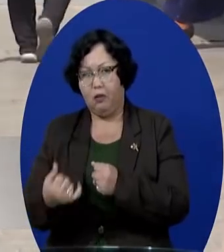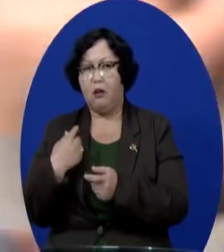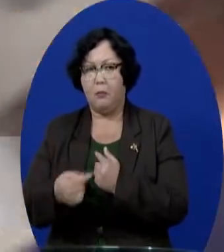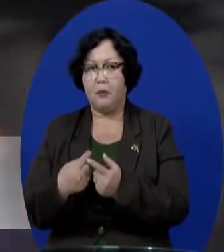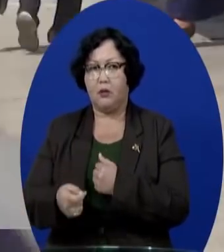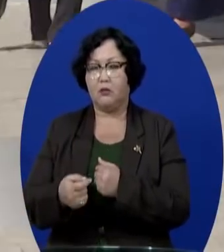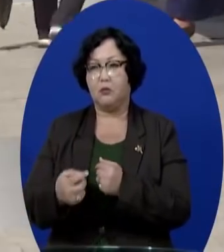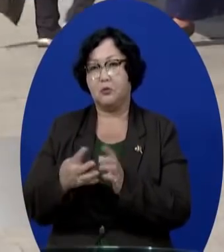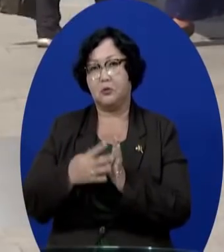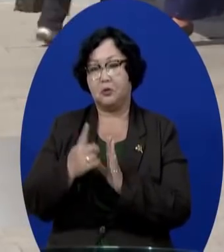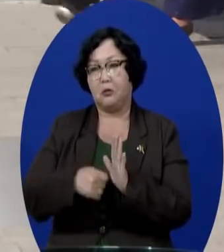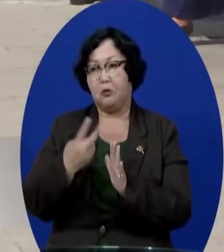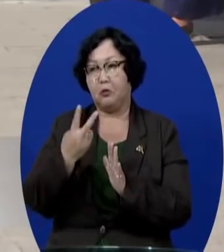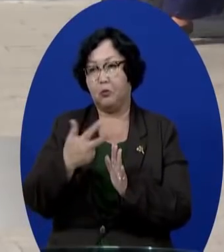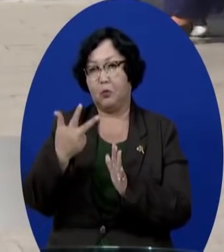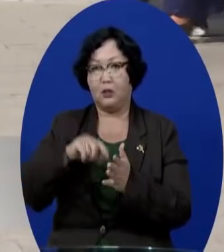дахин нэмэгдэх тооцоолол байна.